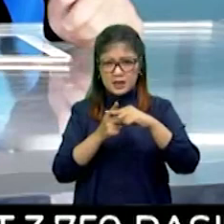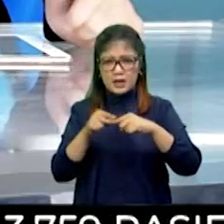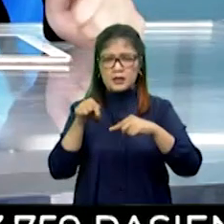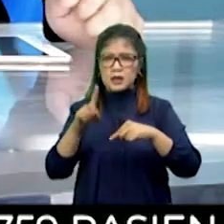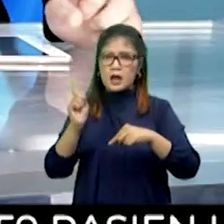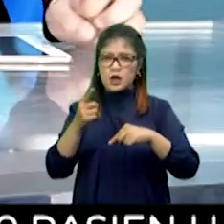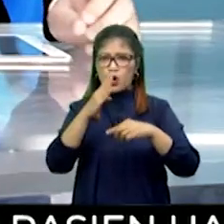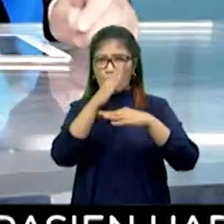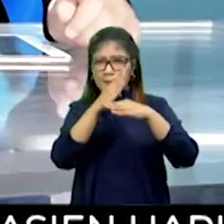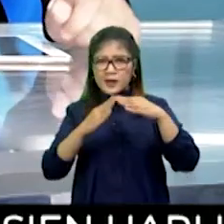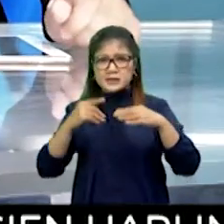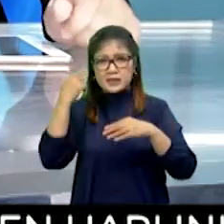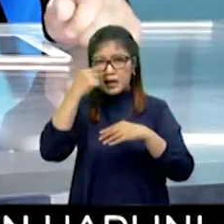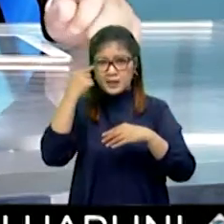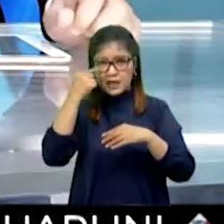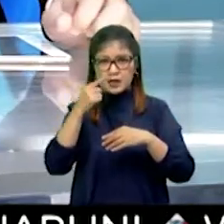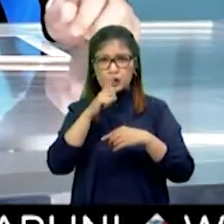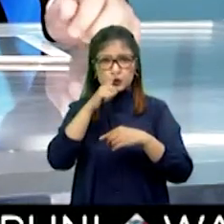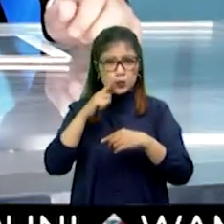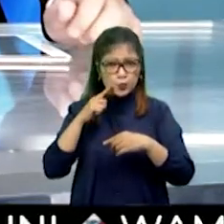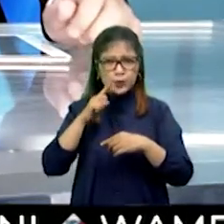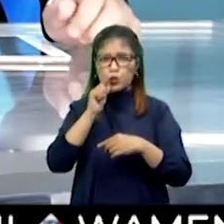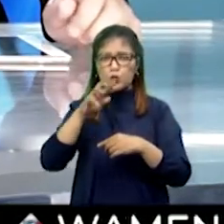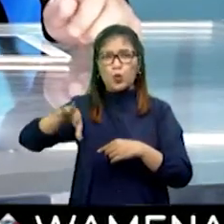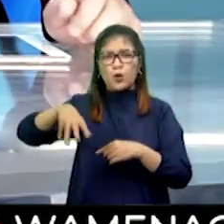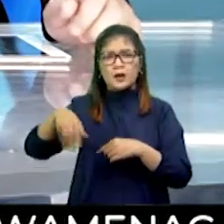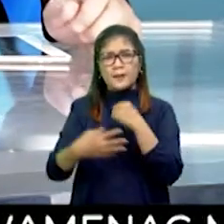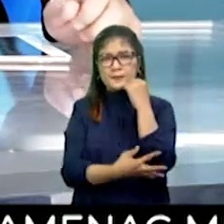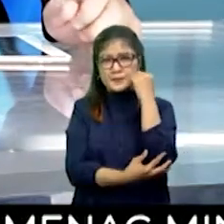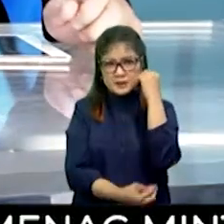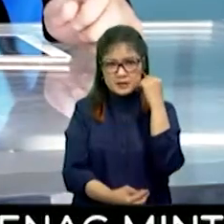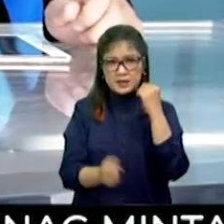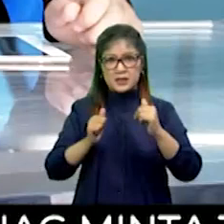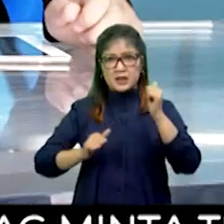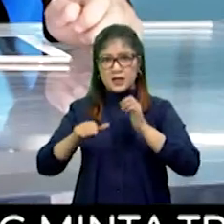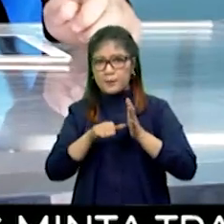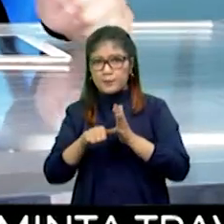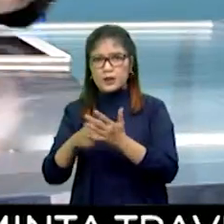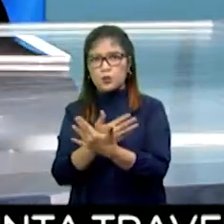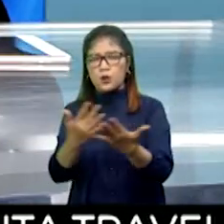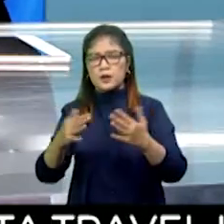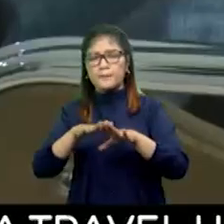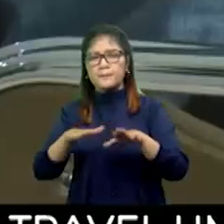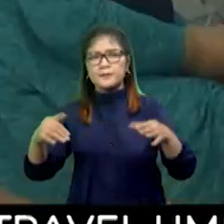dan sumbing bibir bagi keluarga kurang mampu kegiatan ini untuk membantu masyarakat di bidang kesehatan